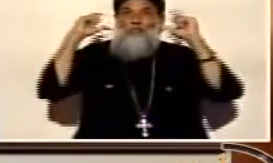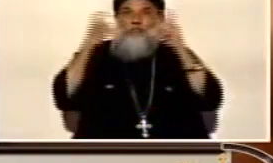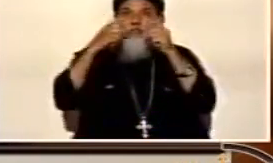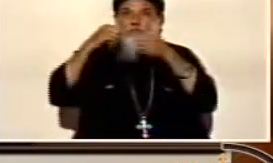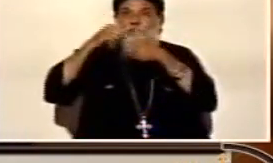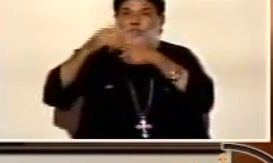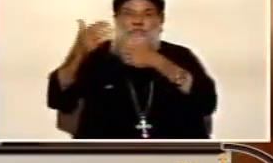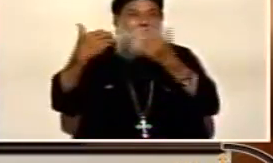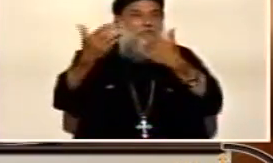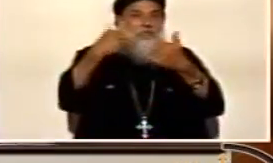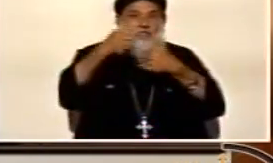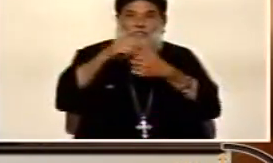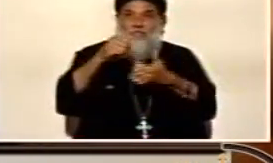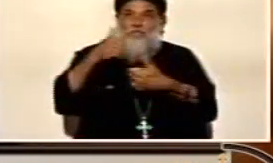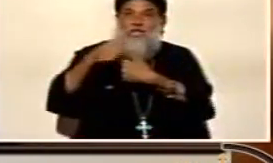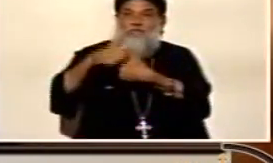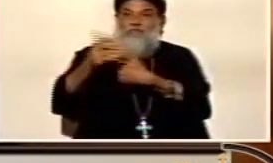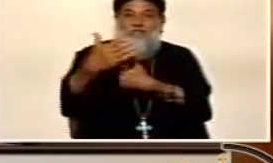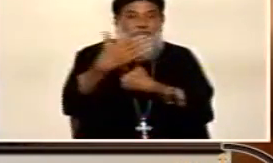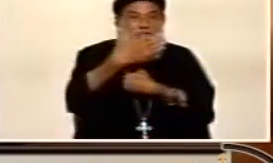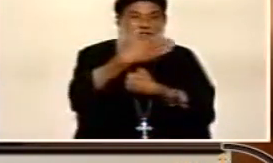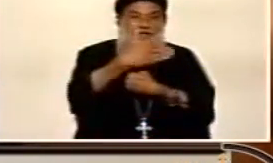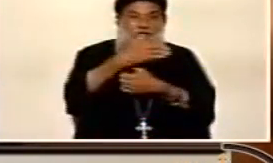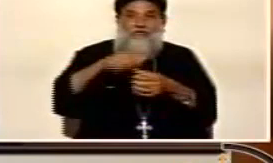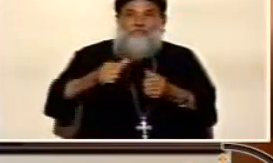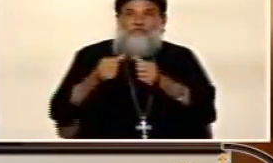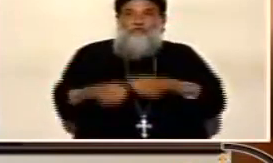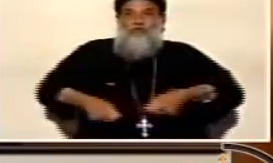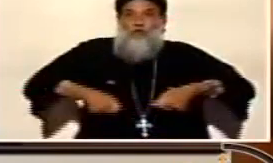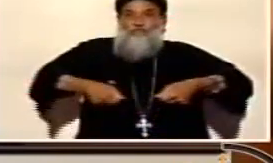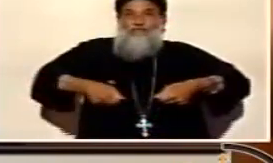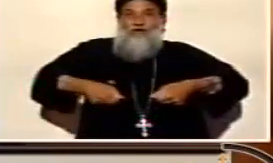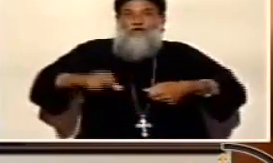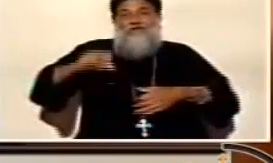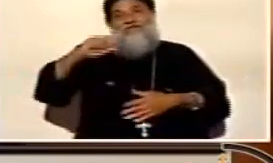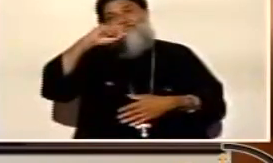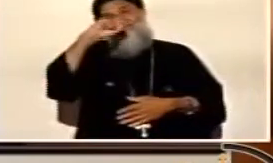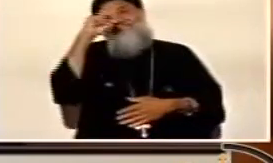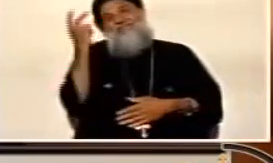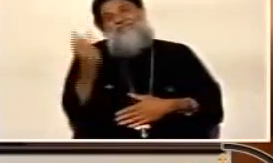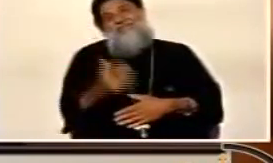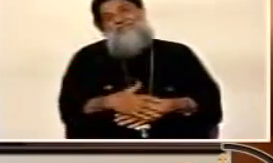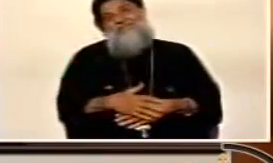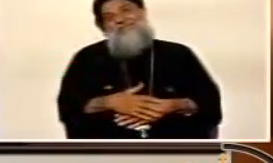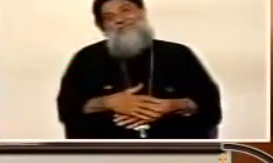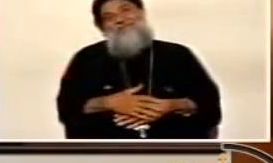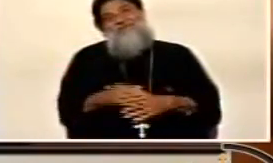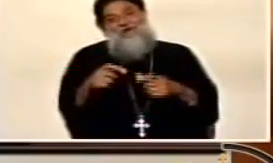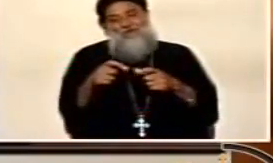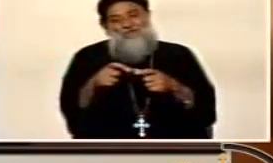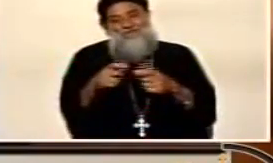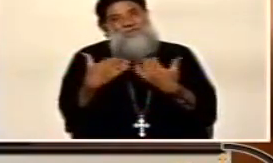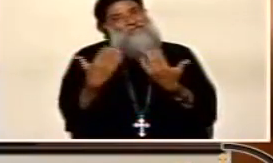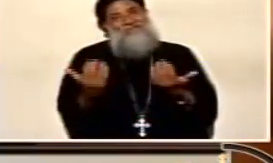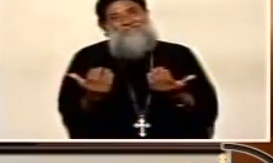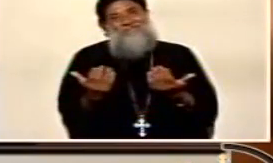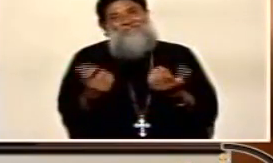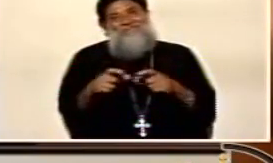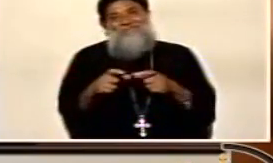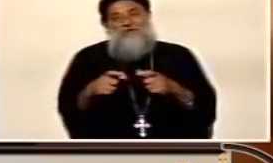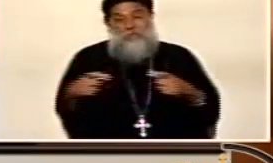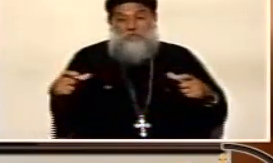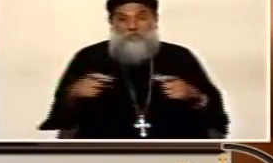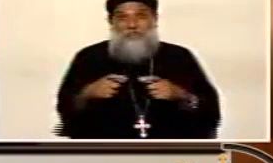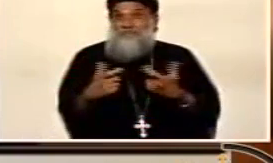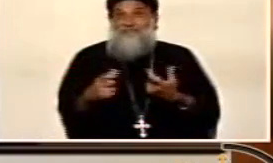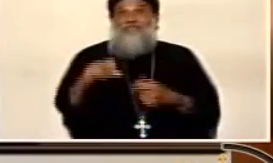فتملى 12 أفة، بينما الخمس خبزات والسمكتين نفسهم ما يملوش أفة. صح،